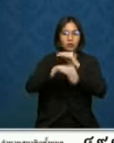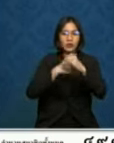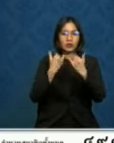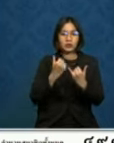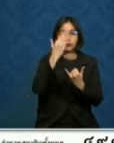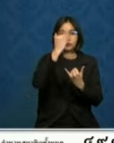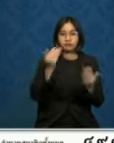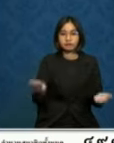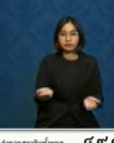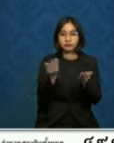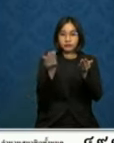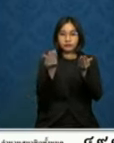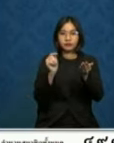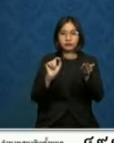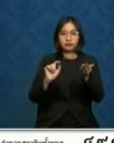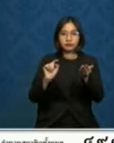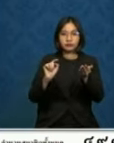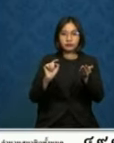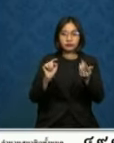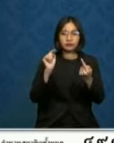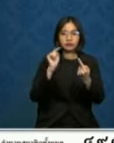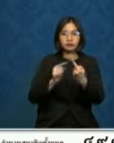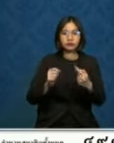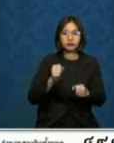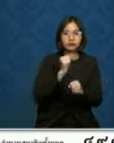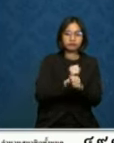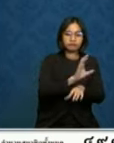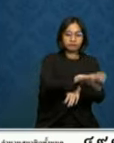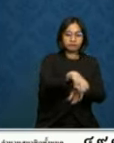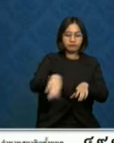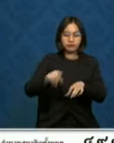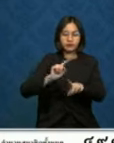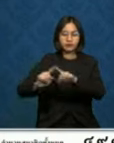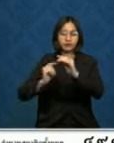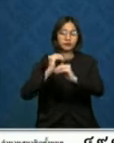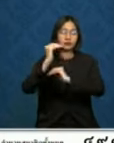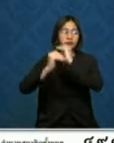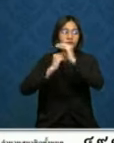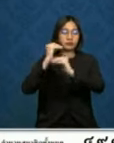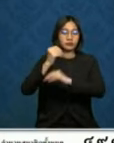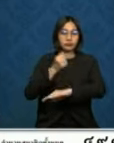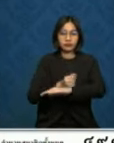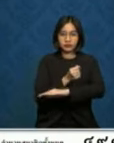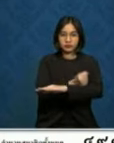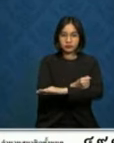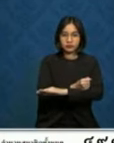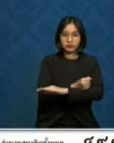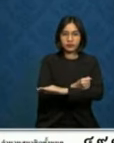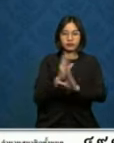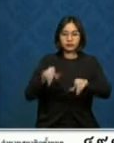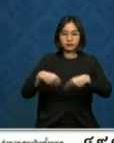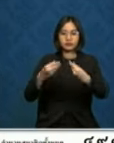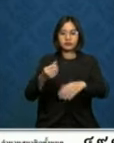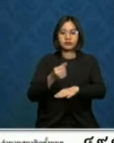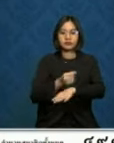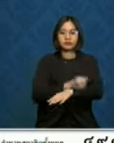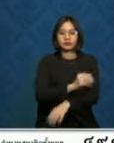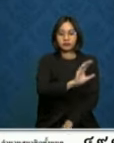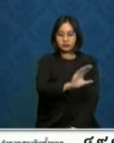พื่อส่งเสริมและสนับสนุนให้สถานประกอบการดำเนินการพัฒนาแรงงานให้แก่ลูกจ้างของต